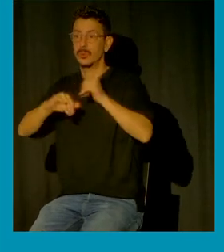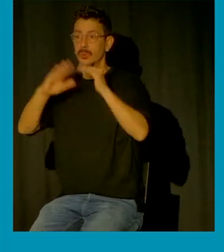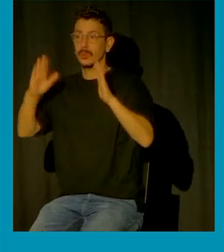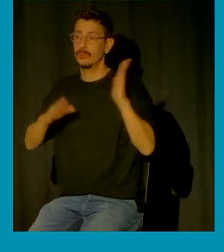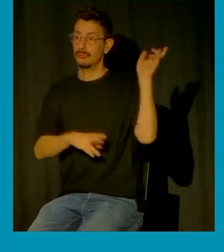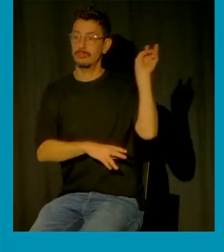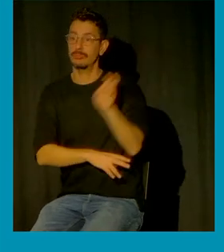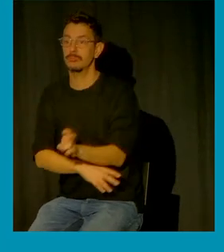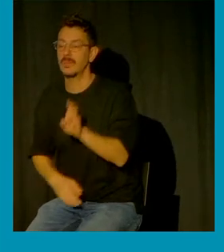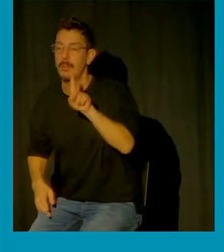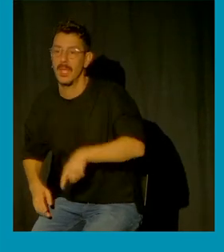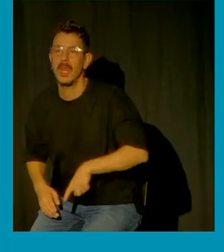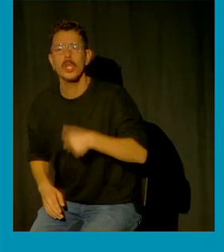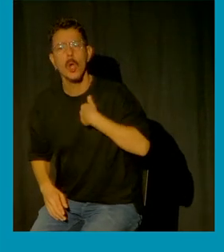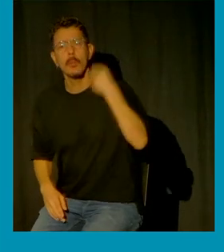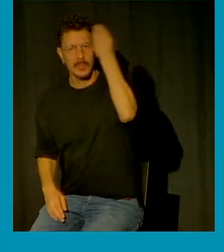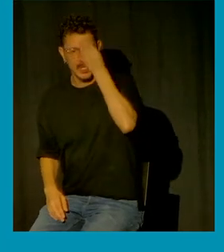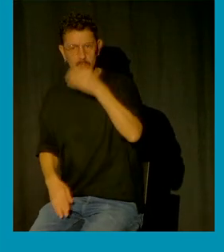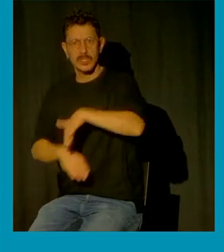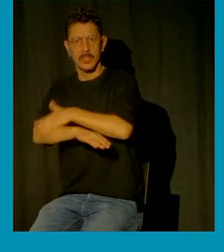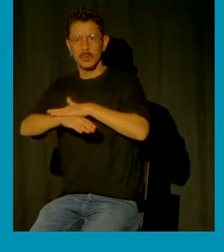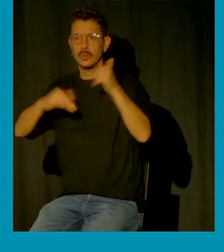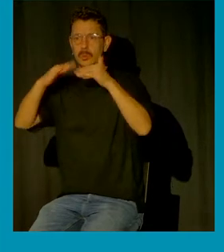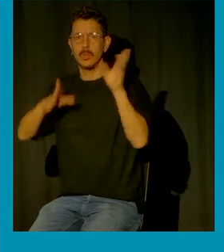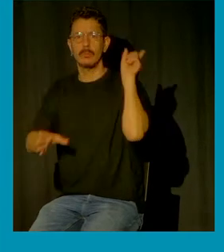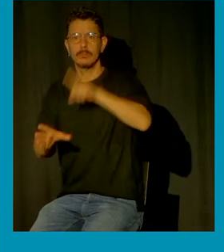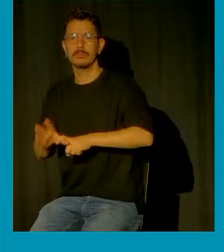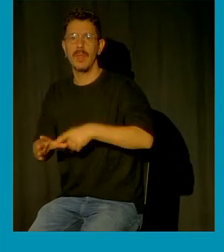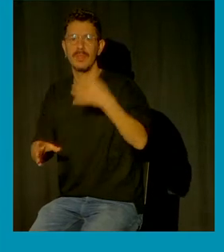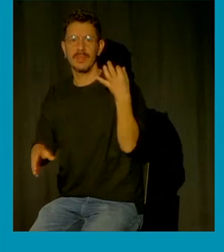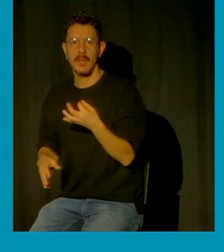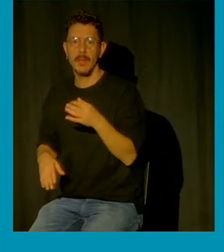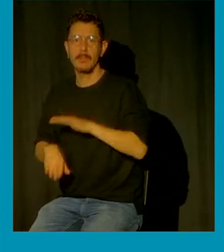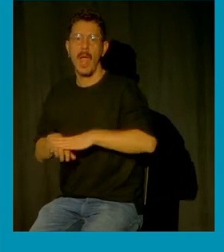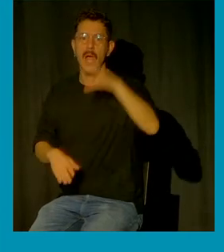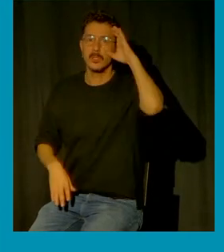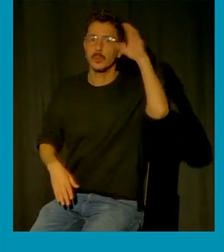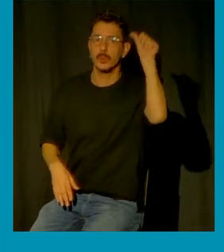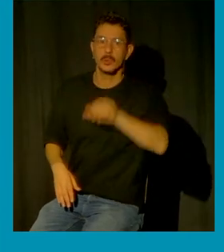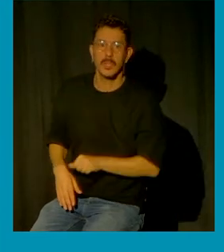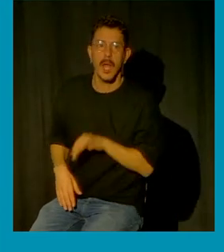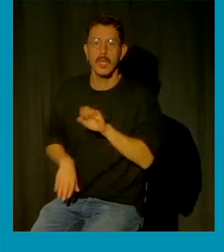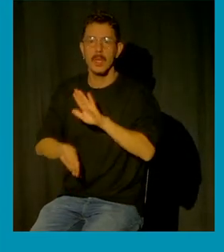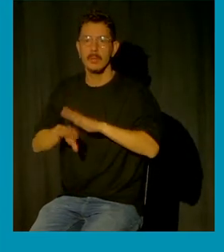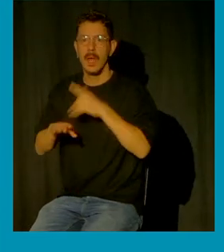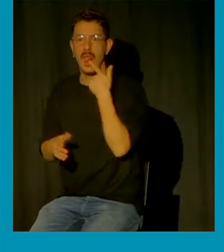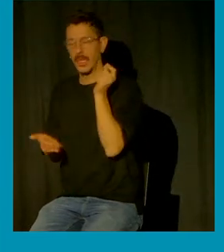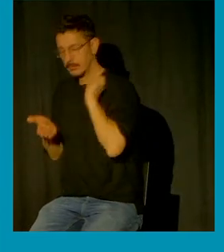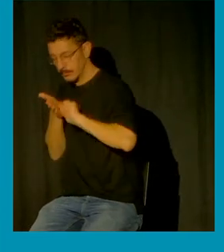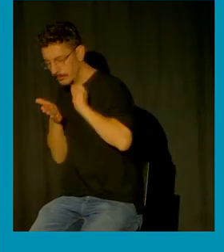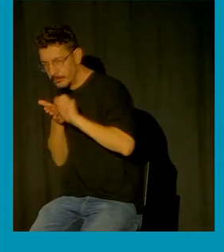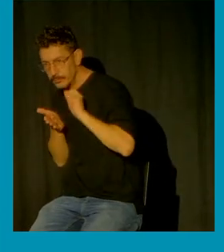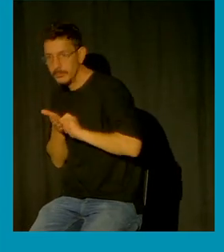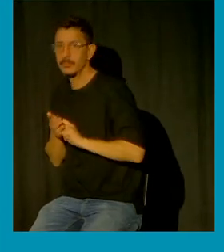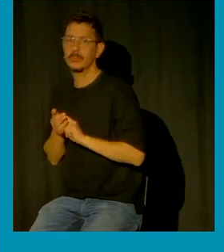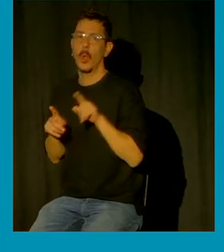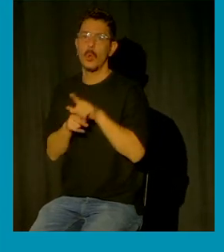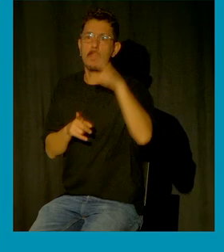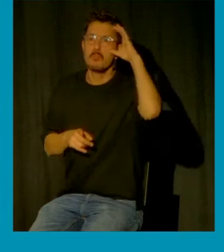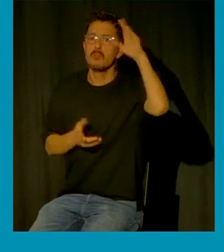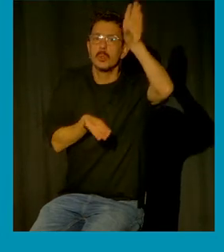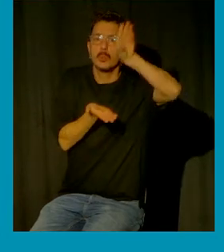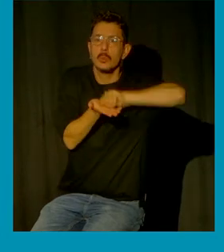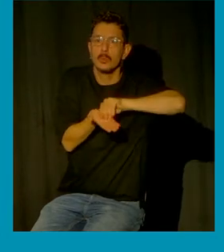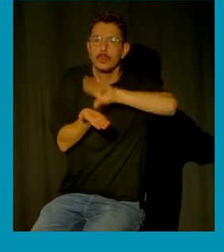important que hi siguem per escoltar per prendre bona nota i per poder fer